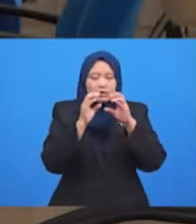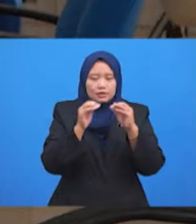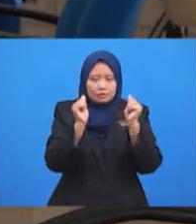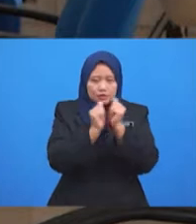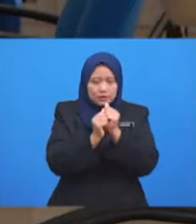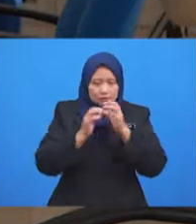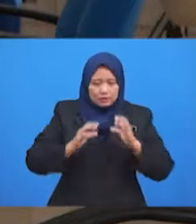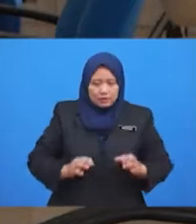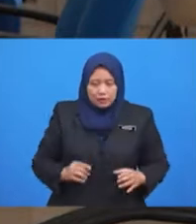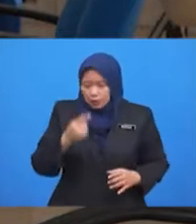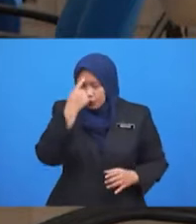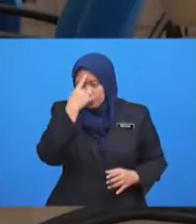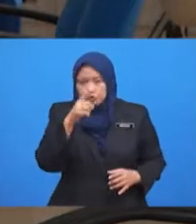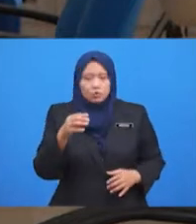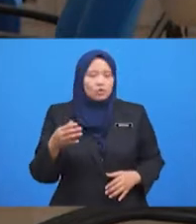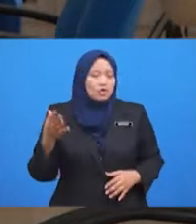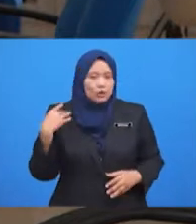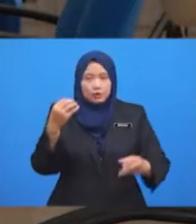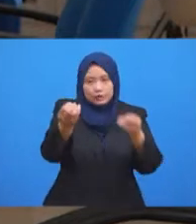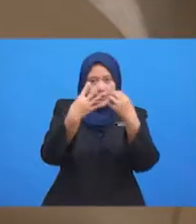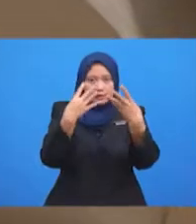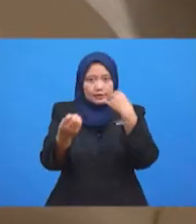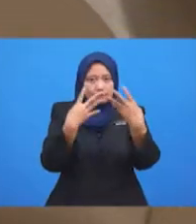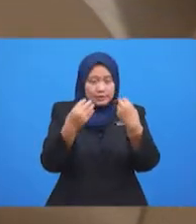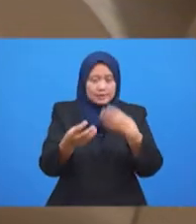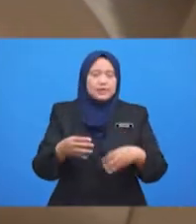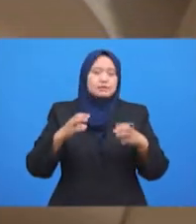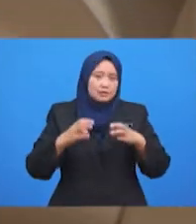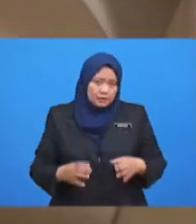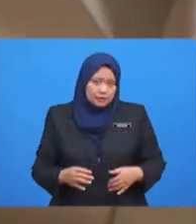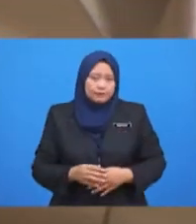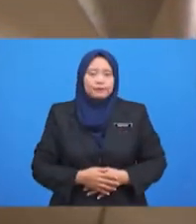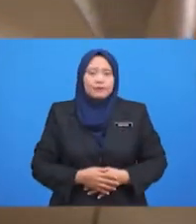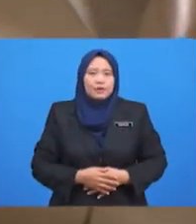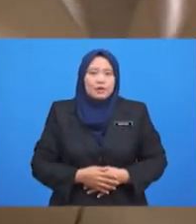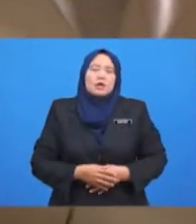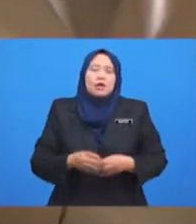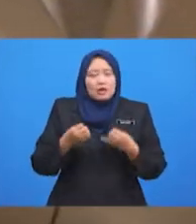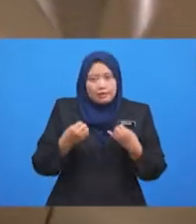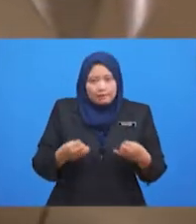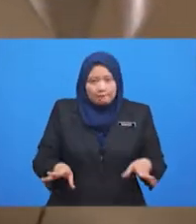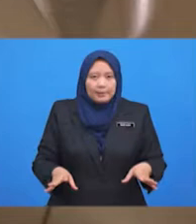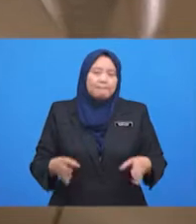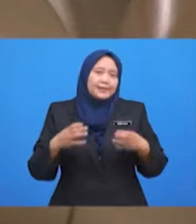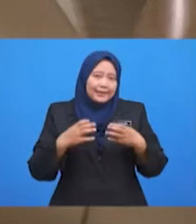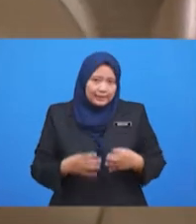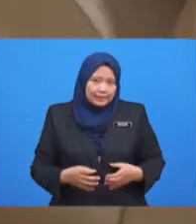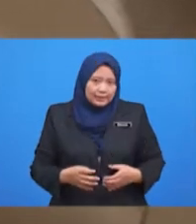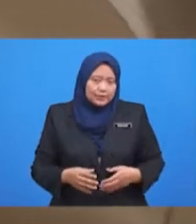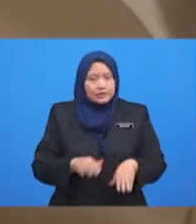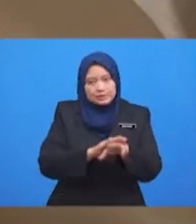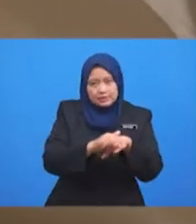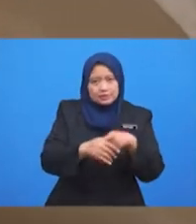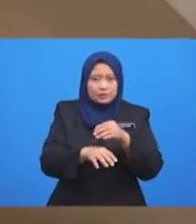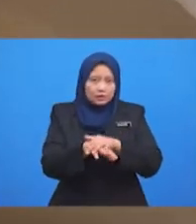kita tahu tindak balas pelanggan. Setelah pelanggan merasa selesa, gerakkan prop secara